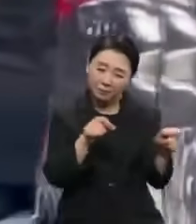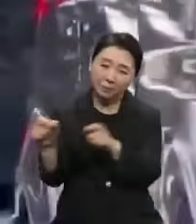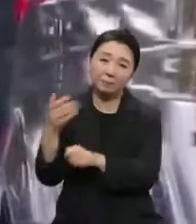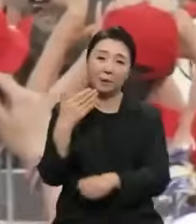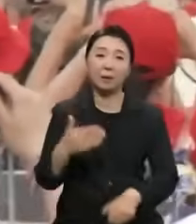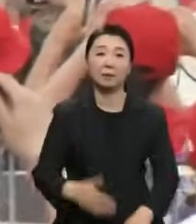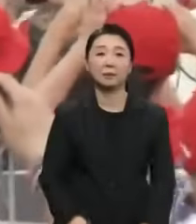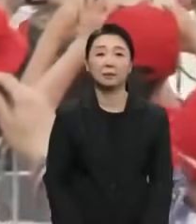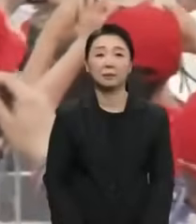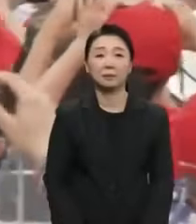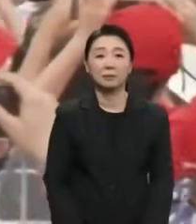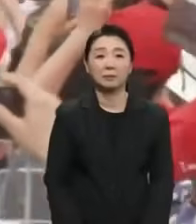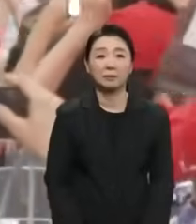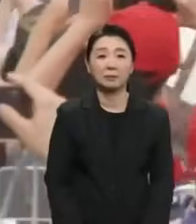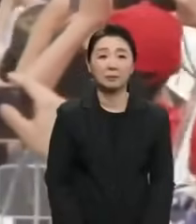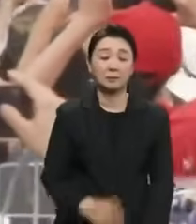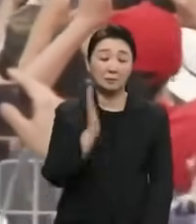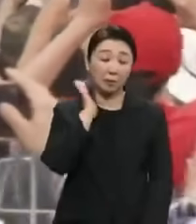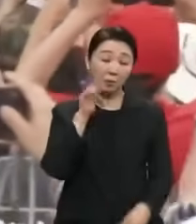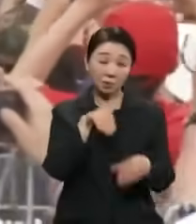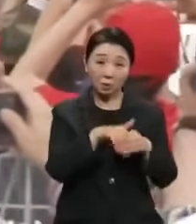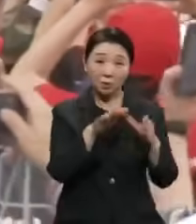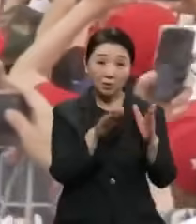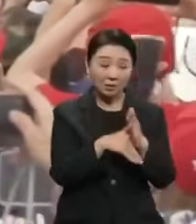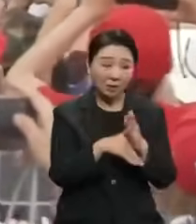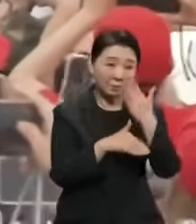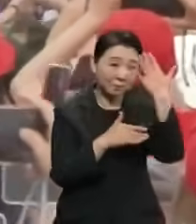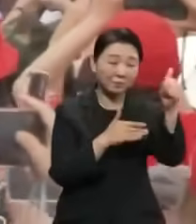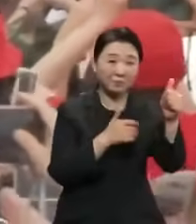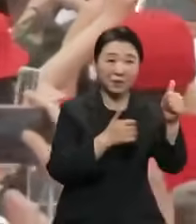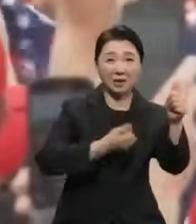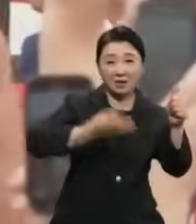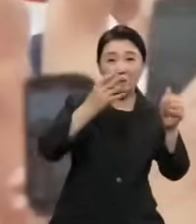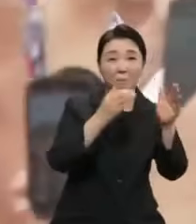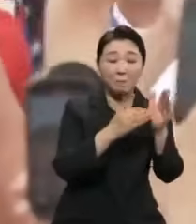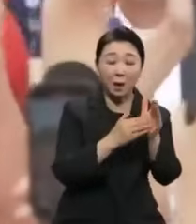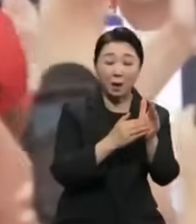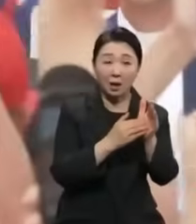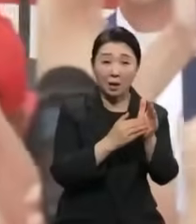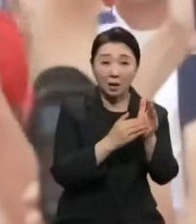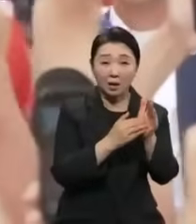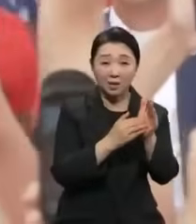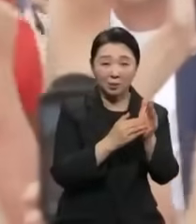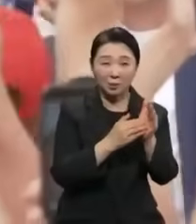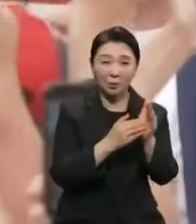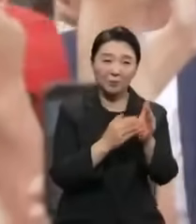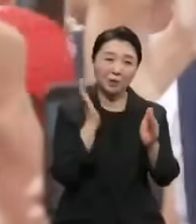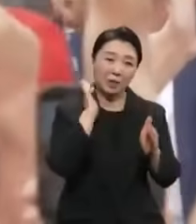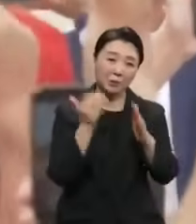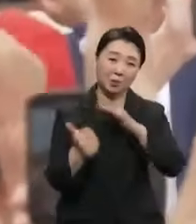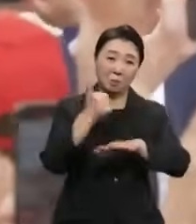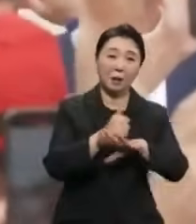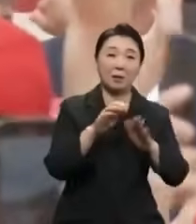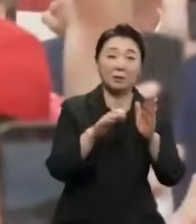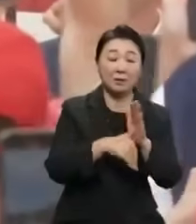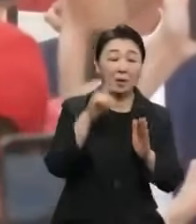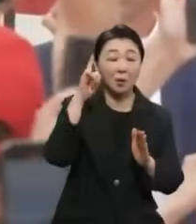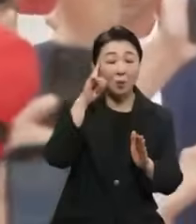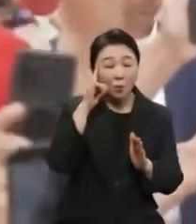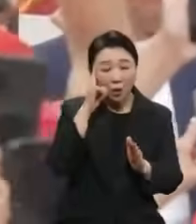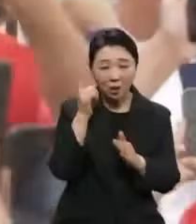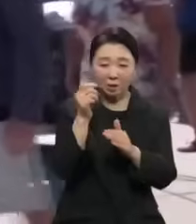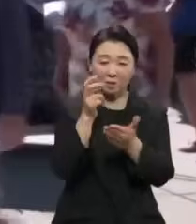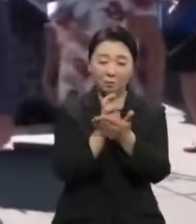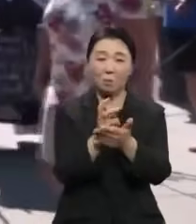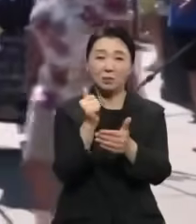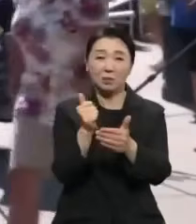없습니다. 게다가 대선에서 트럼프가 이겨 백악관에 복귀하면 법무장관에게 자신에 대한 공소를 취하하라고 할 수도